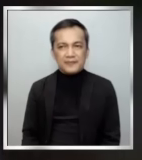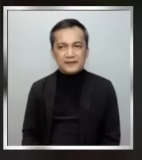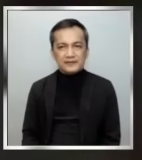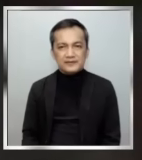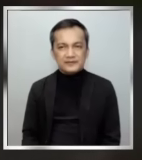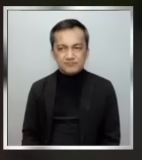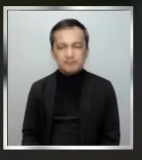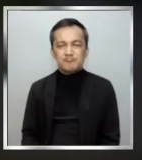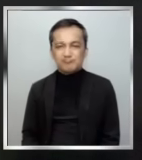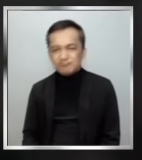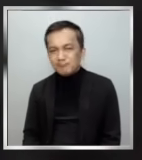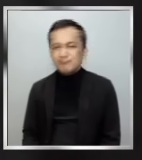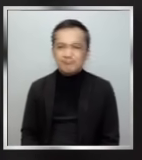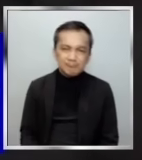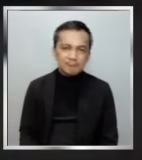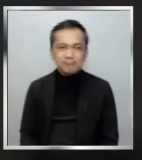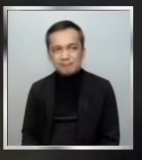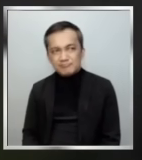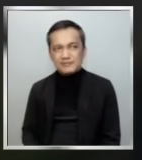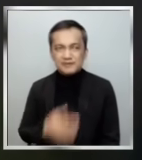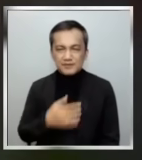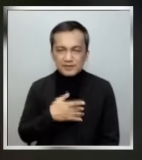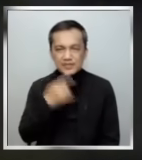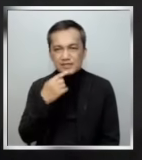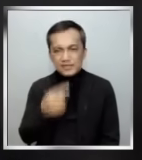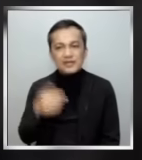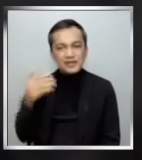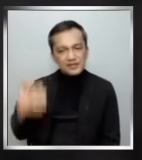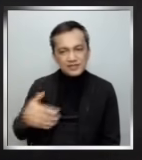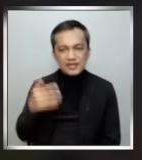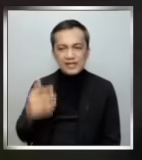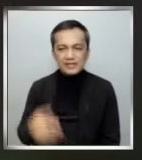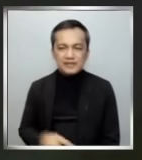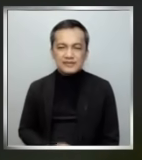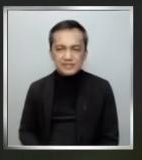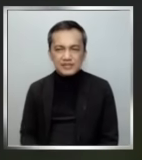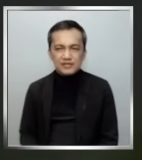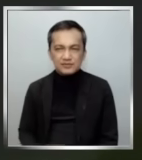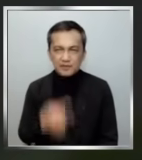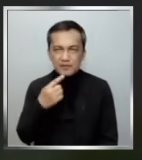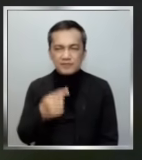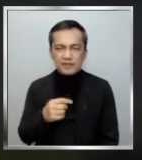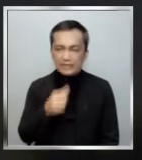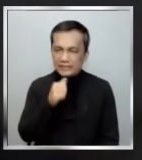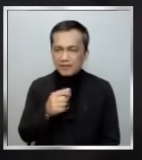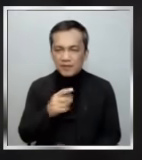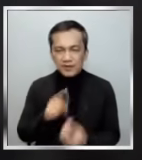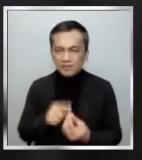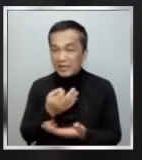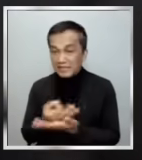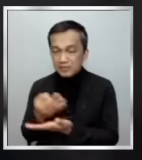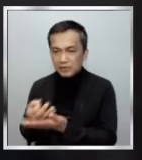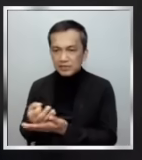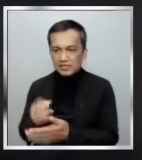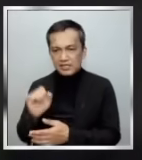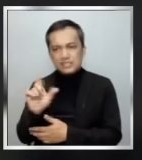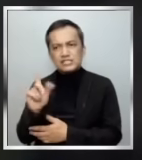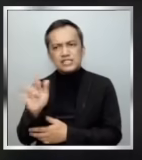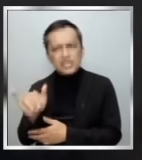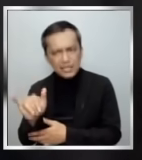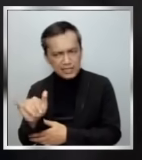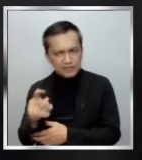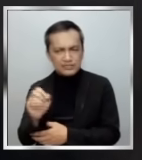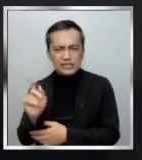carampel can tonight Slay kung Slay si primetime Queen Mari